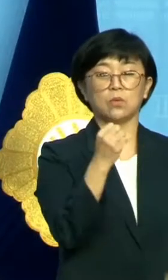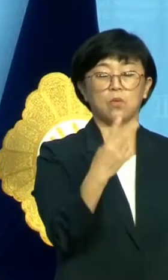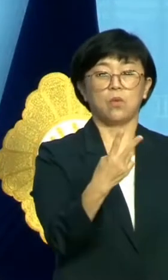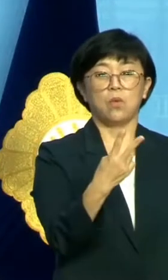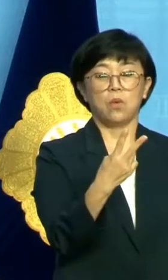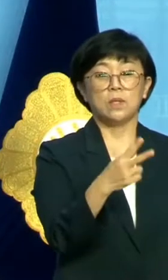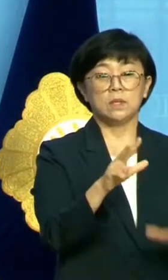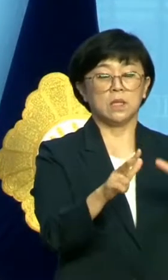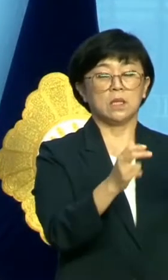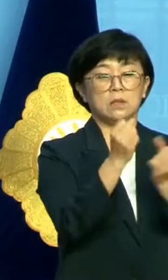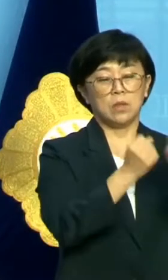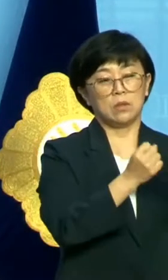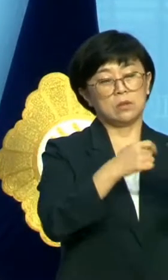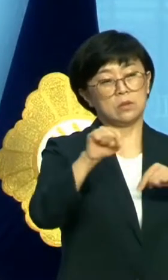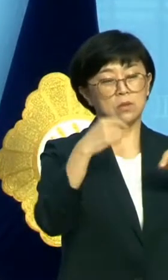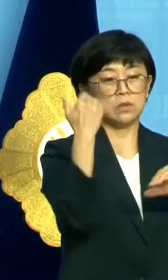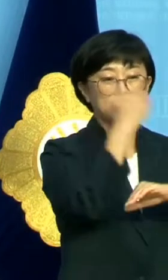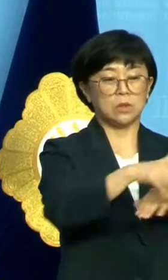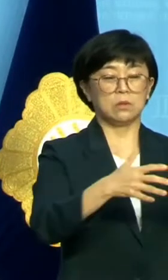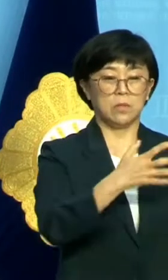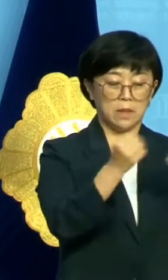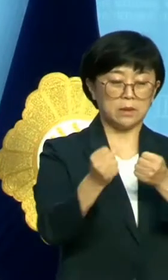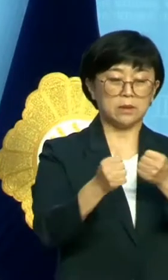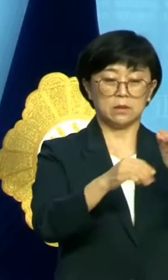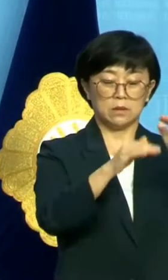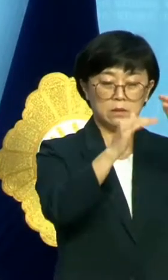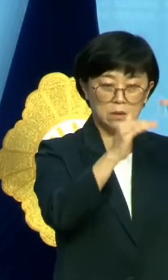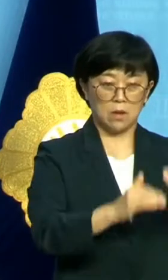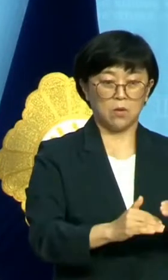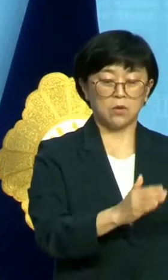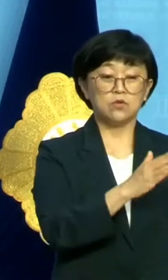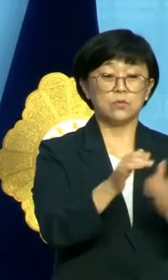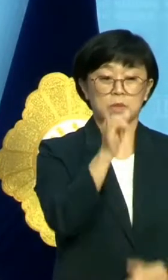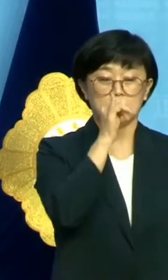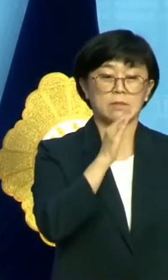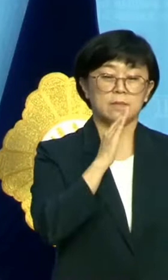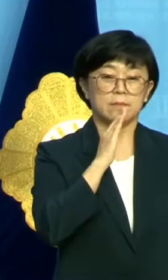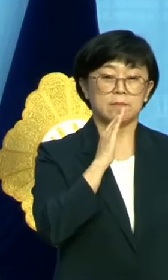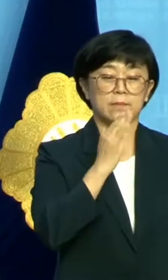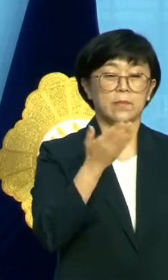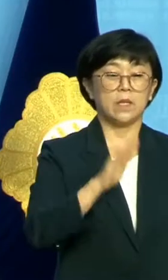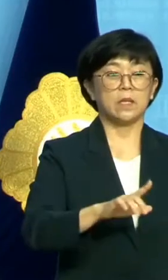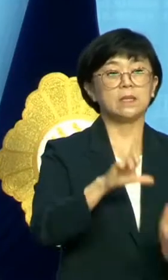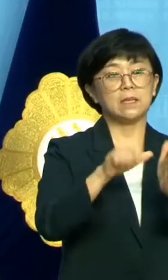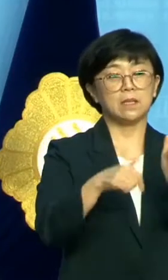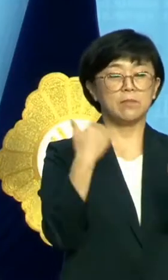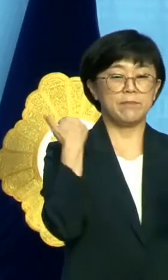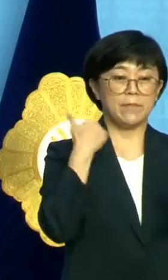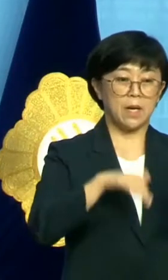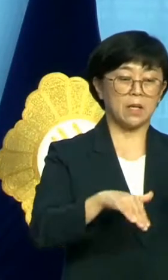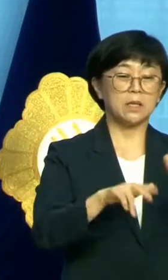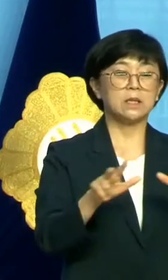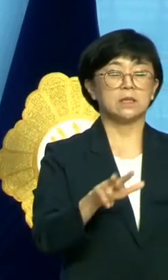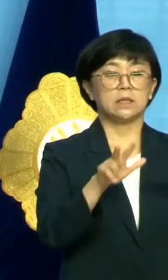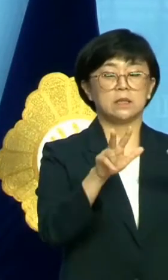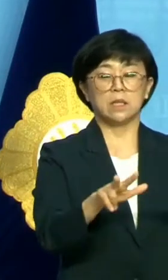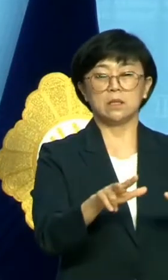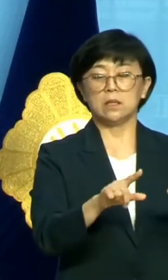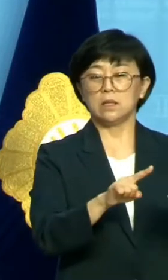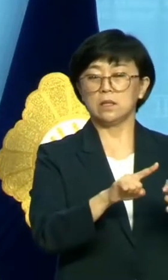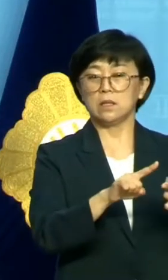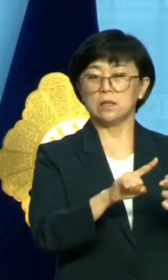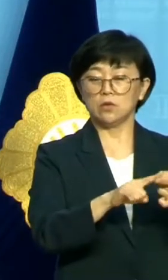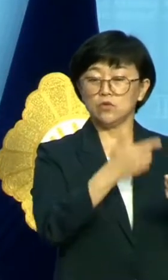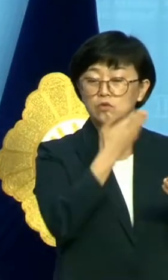지금까지 말씀드린 정책보다 훨씬 더 많은 정책들이 준비되어 있지만 시간 관계상 이 자리에서는 주요한